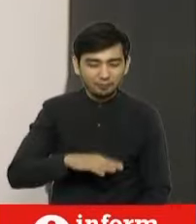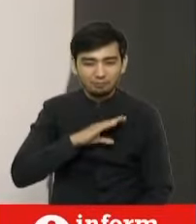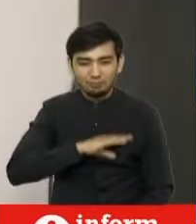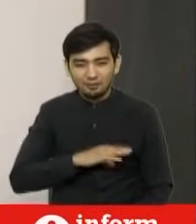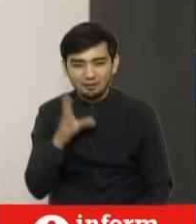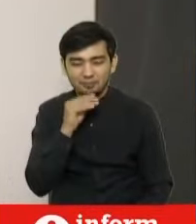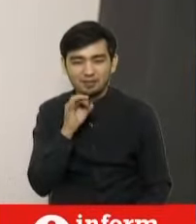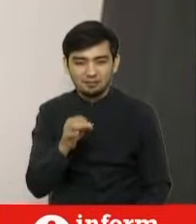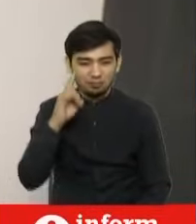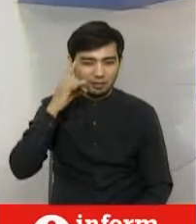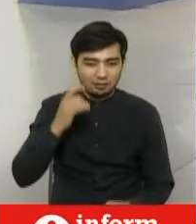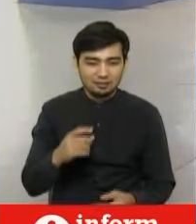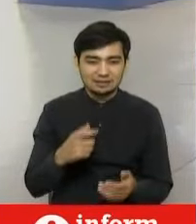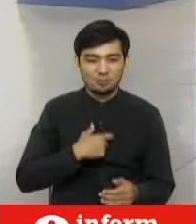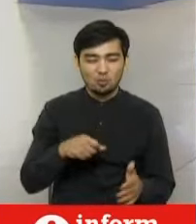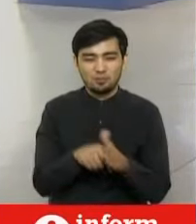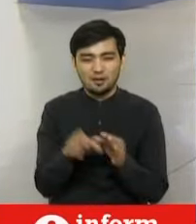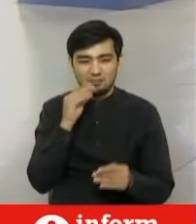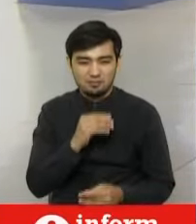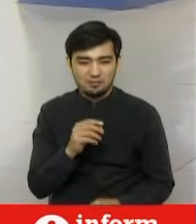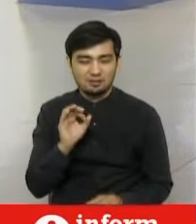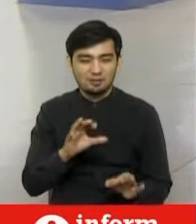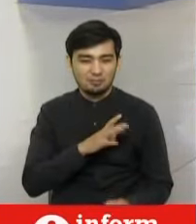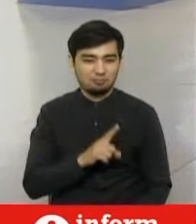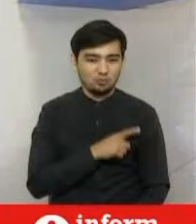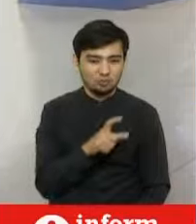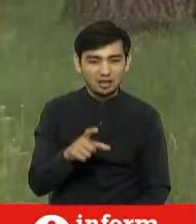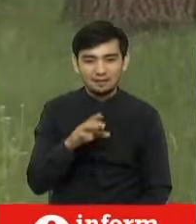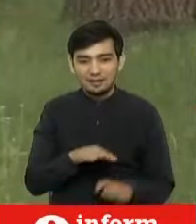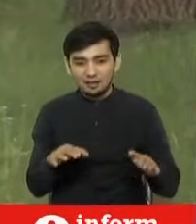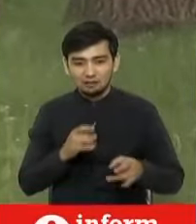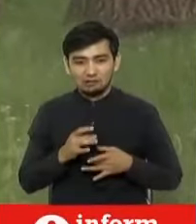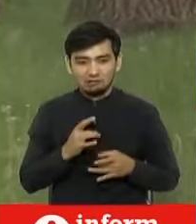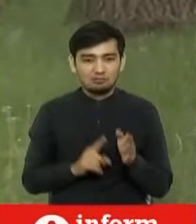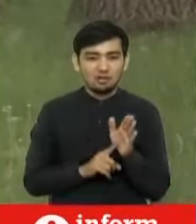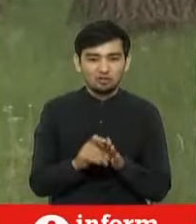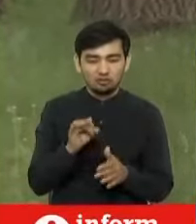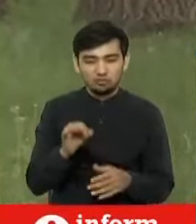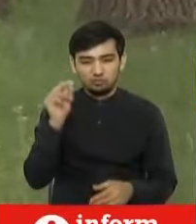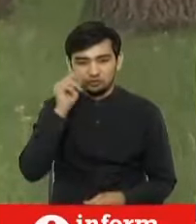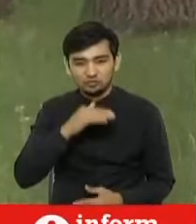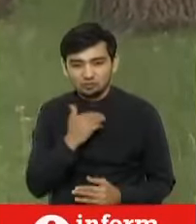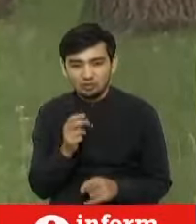к психологическим расстройствам, рассказывают эксперты. Дети становятся агрессивными, смещается фокус учебы,